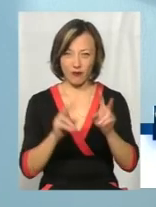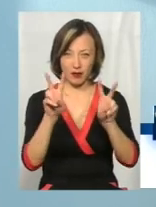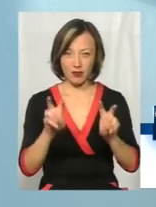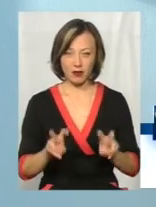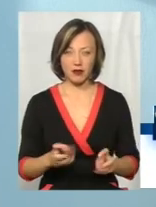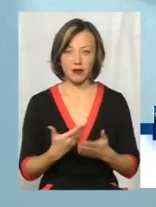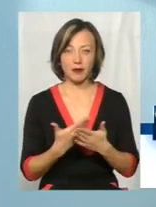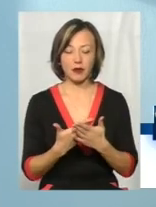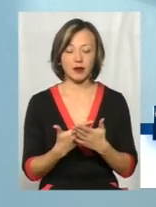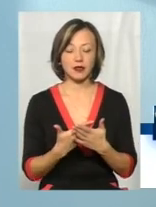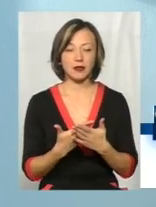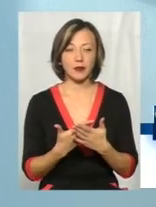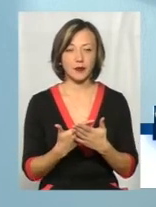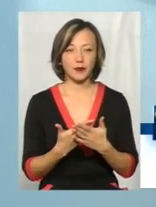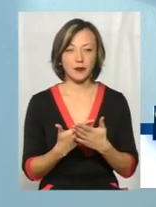там у